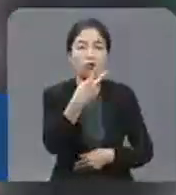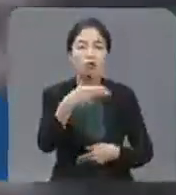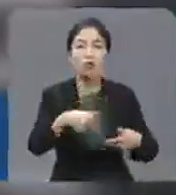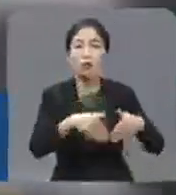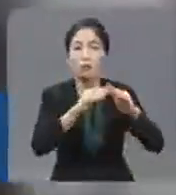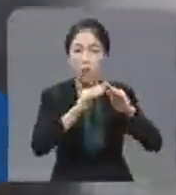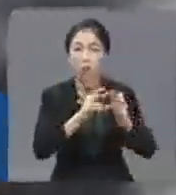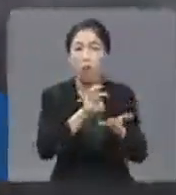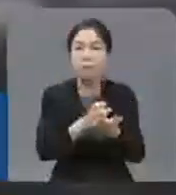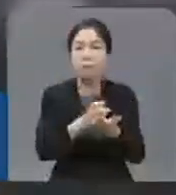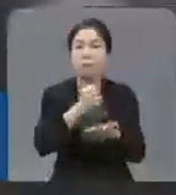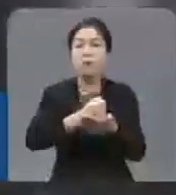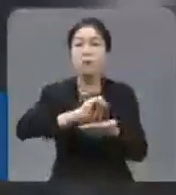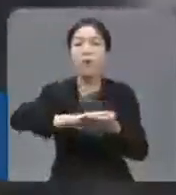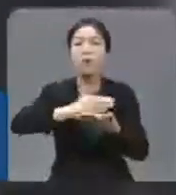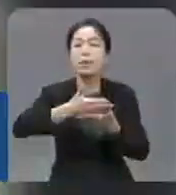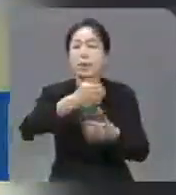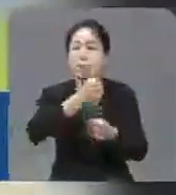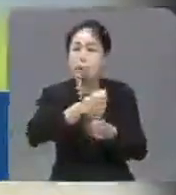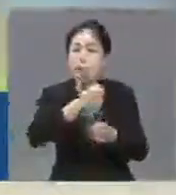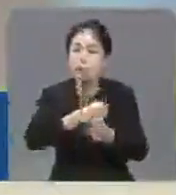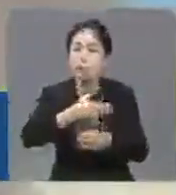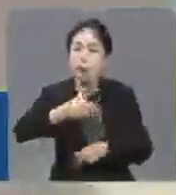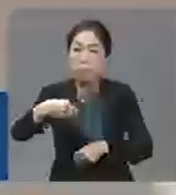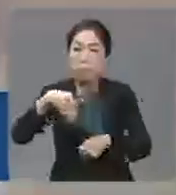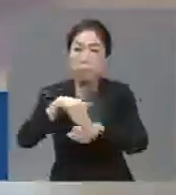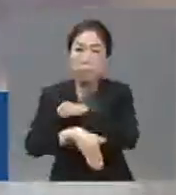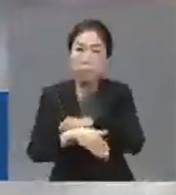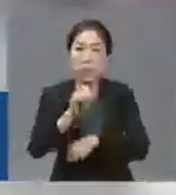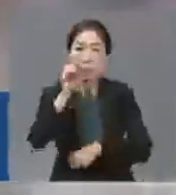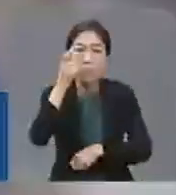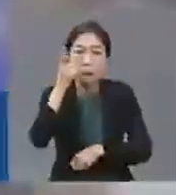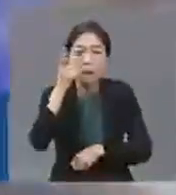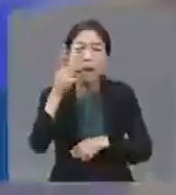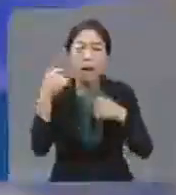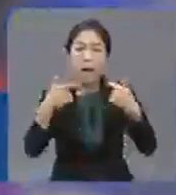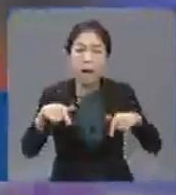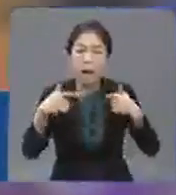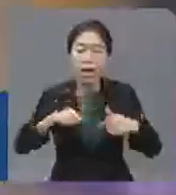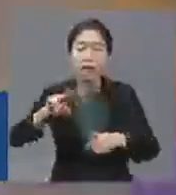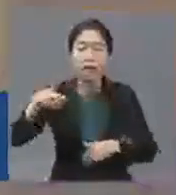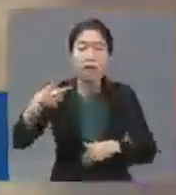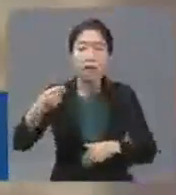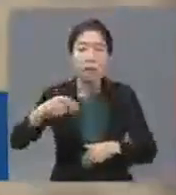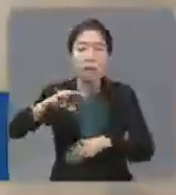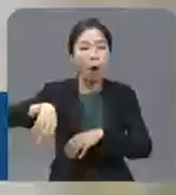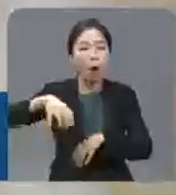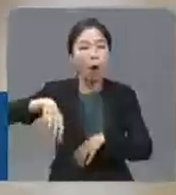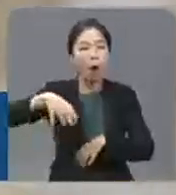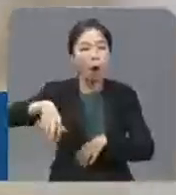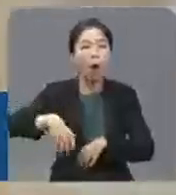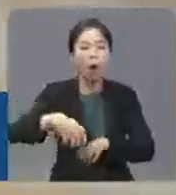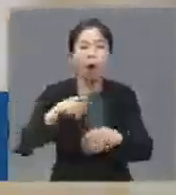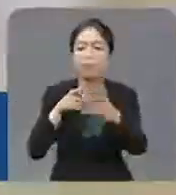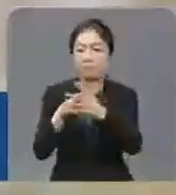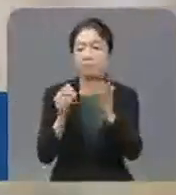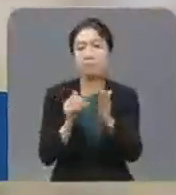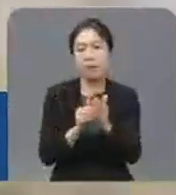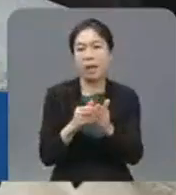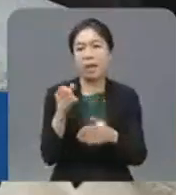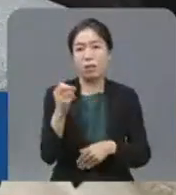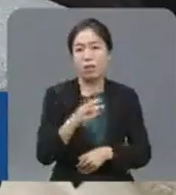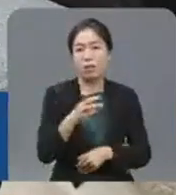세우고 법인통장을 개설한 뒤 빌려주는 방식으로 매달 200만원 가량의 대여료를 받아온 것으로 드러났습니다 또